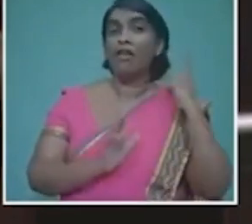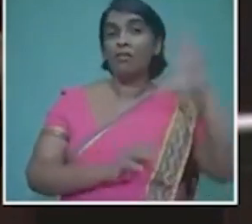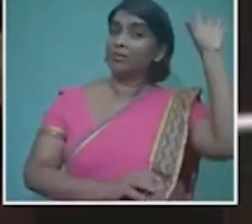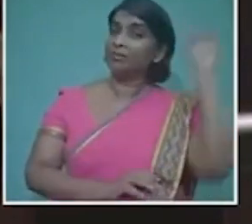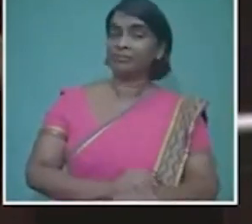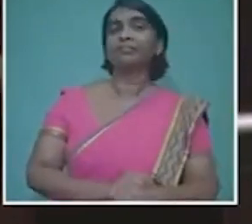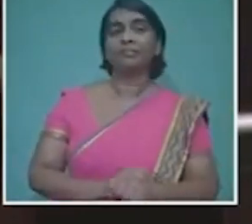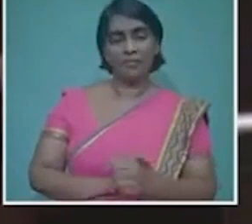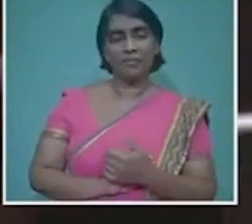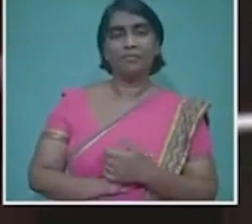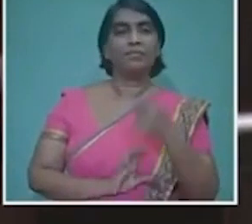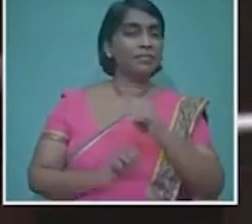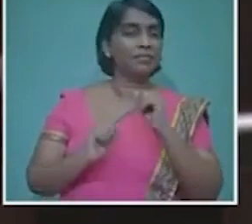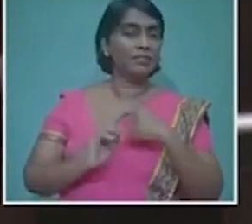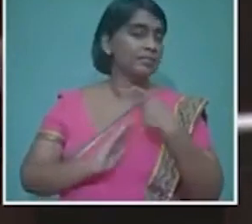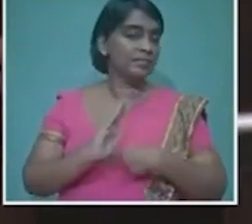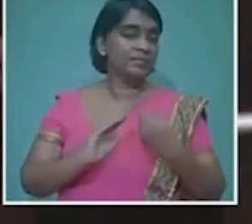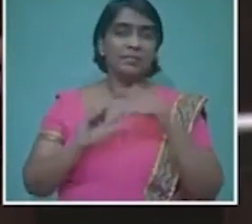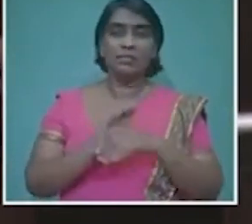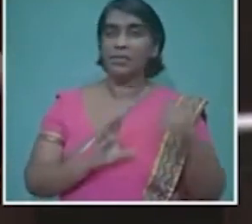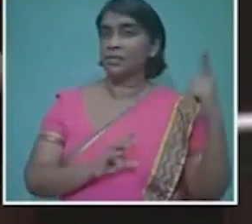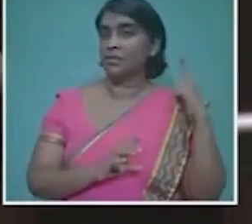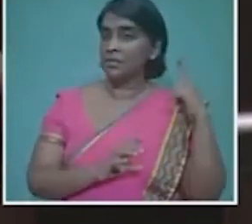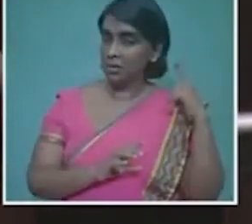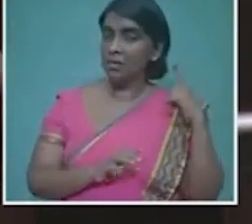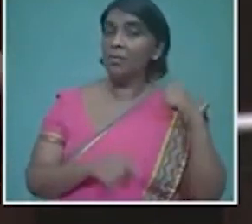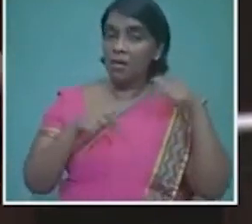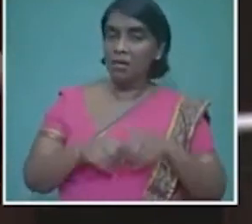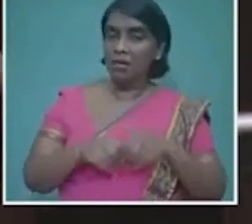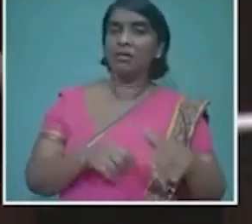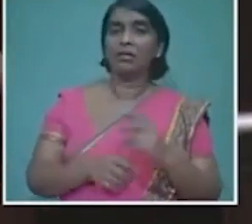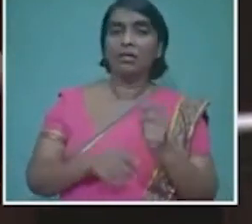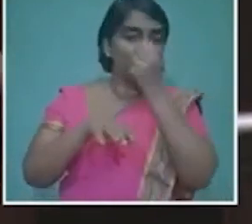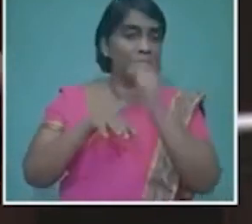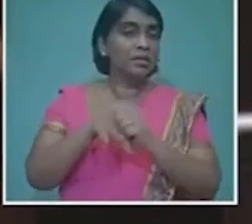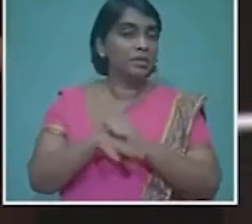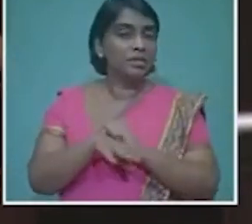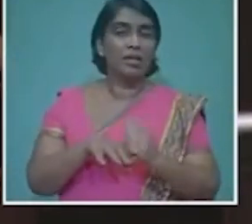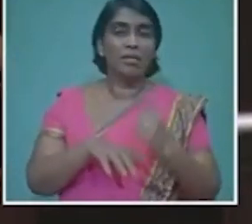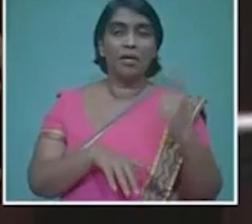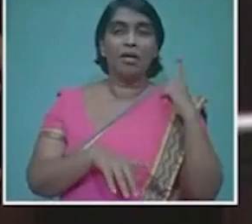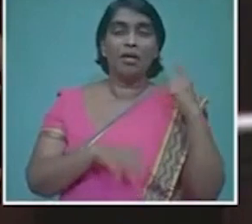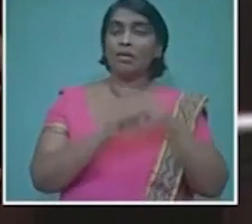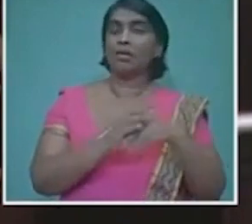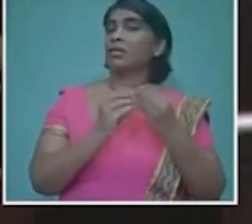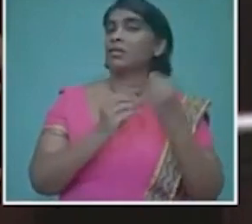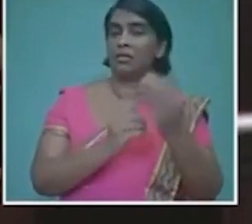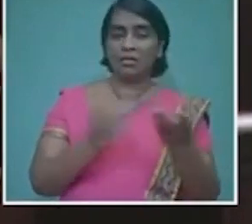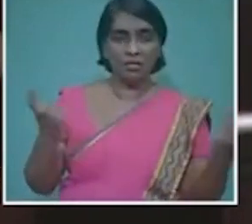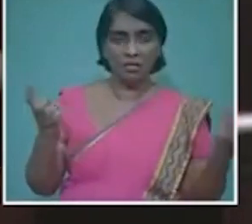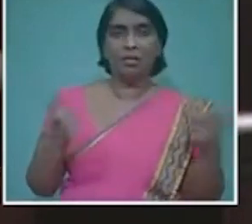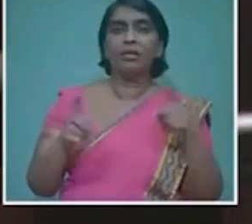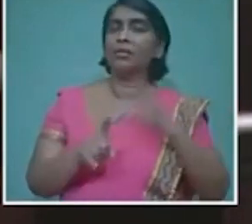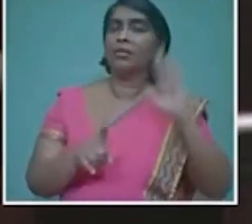இராணுவத்தையும் இல்லாதொழித்து சென்றுள்ளார் என இராணுவத்தினர் குறிப்பிடுகிறார்கள். கோட்டாபய ராஜபக்ஷ கால்வாய் சுத்தப்படுத்துவதற்கும்